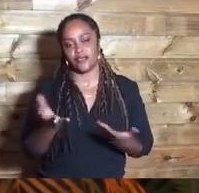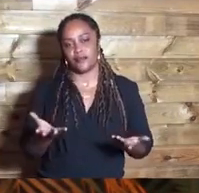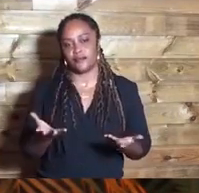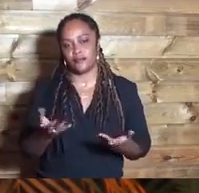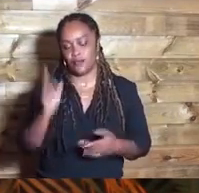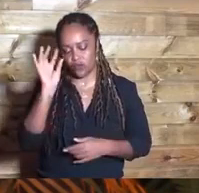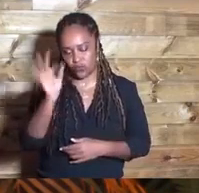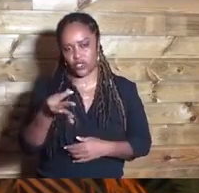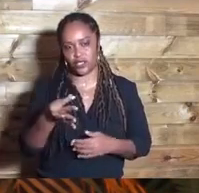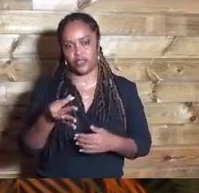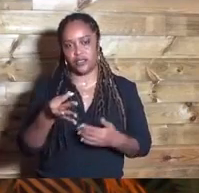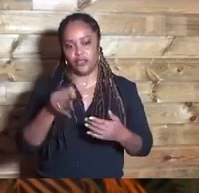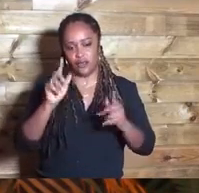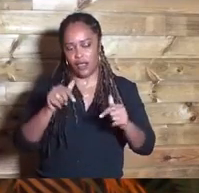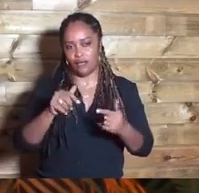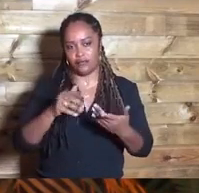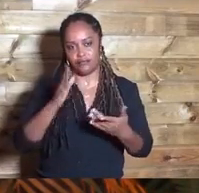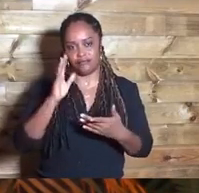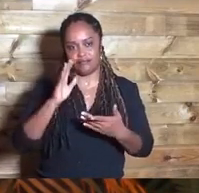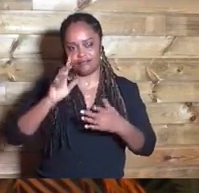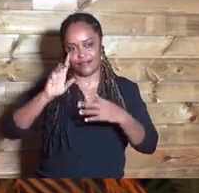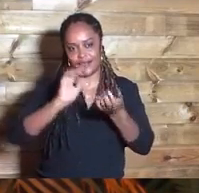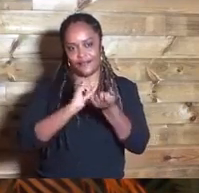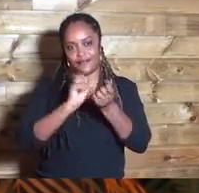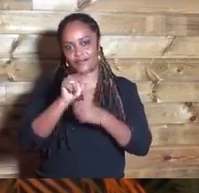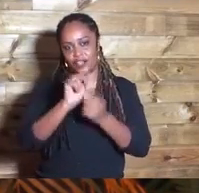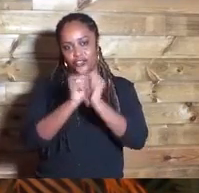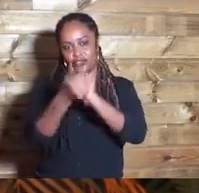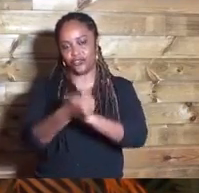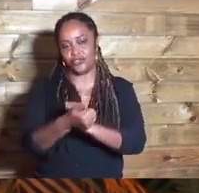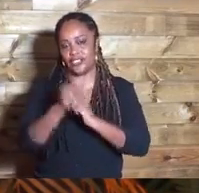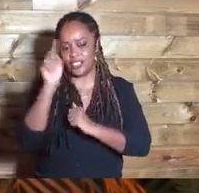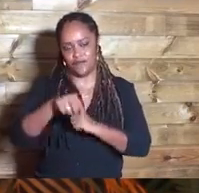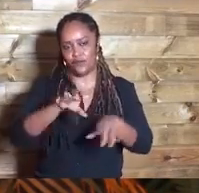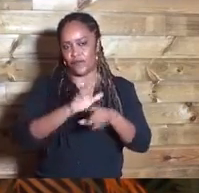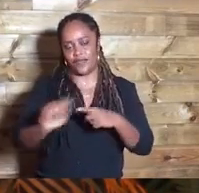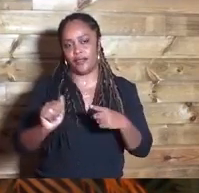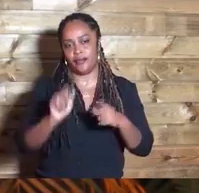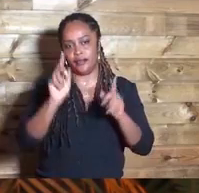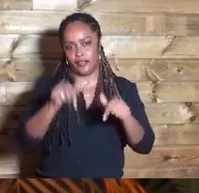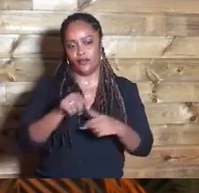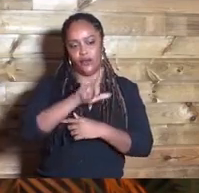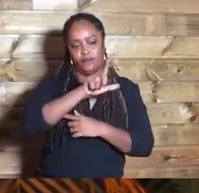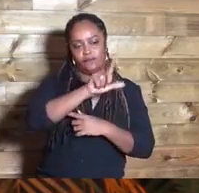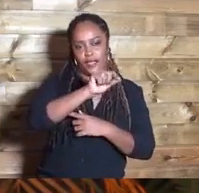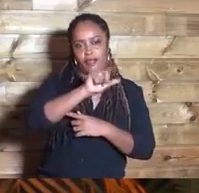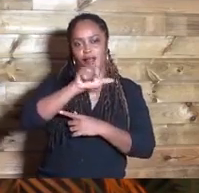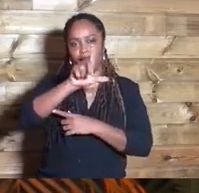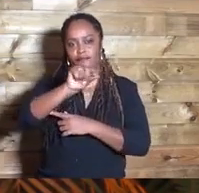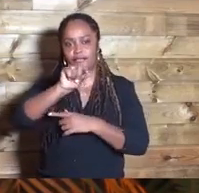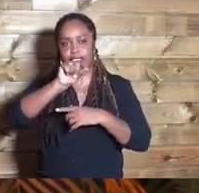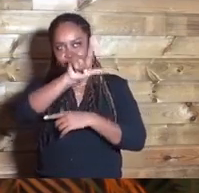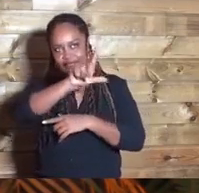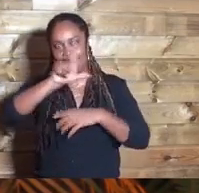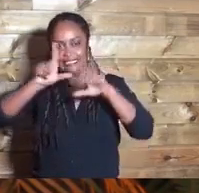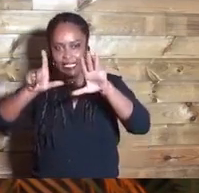définitivement, sont d'autres sons qui sonnaient. Donc on nous fait ça qu'il faut. On nous fait ça qu'il faut le 20 et le 27 juin 2021.